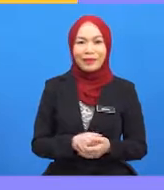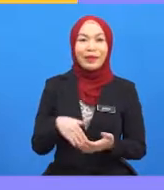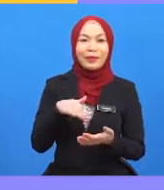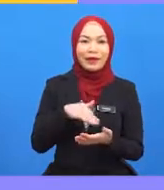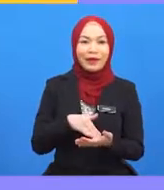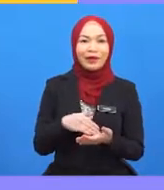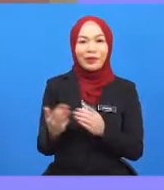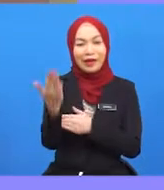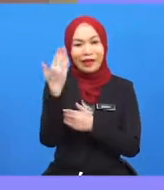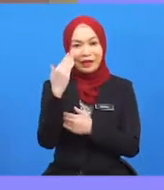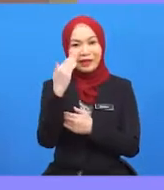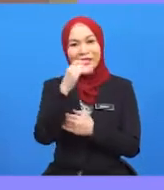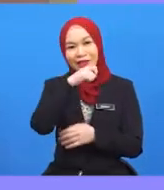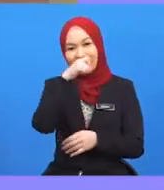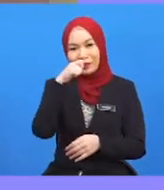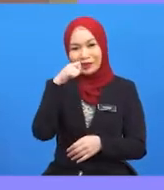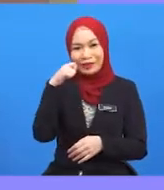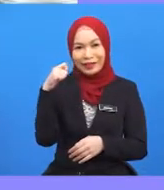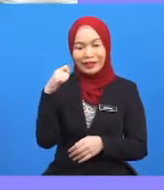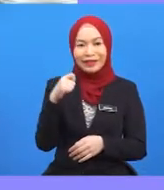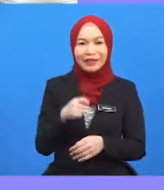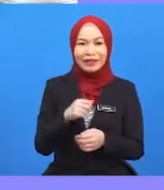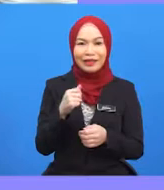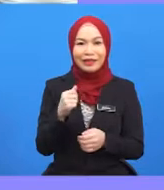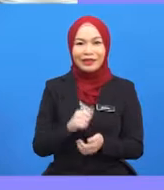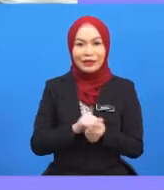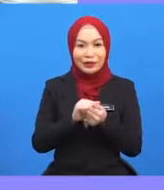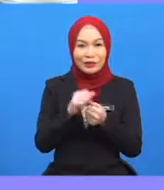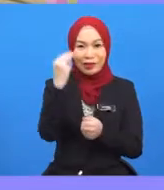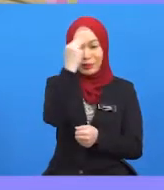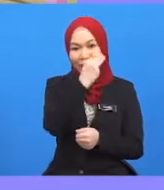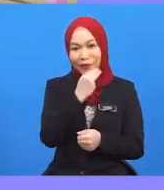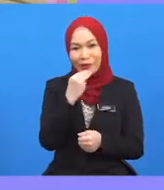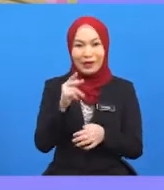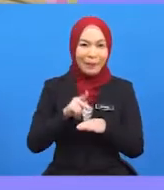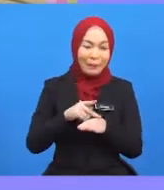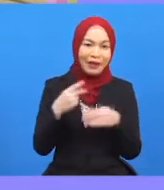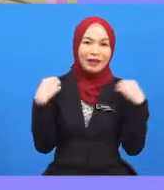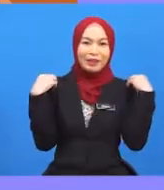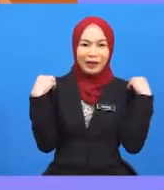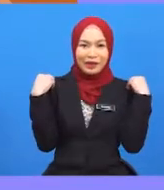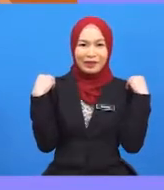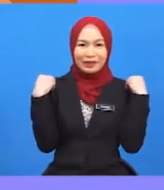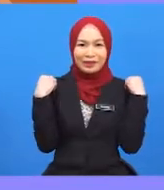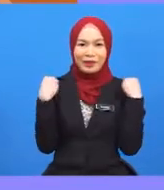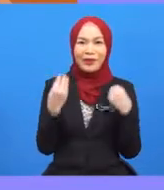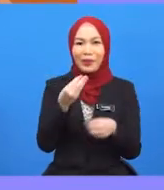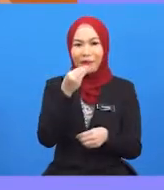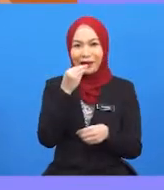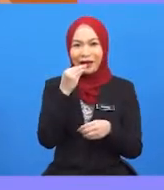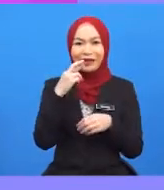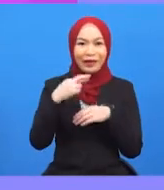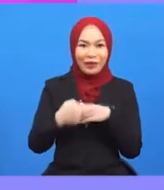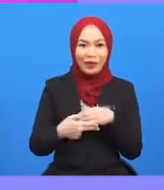Bangun pagi, gosok gigi, cuci muka, pakai baju, makan